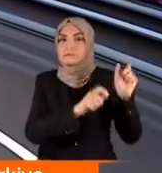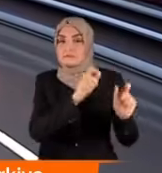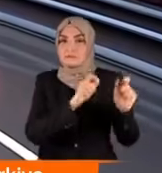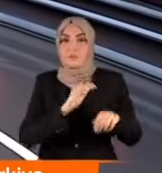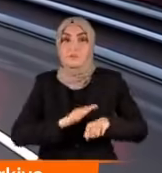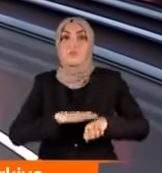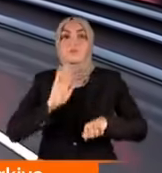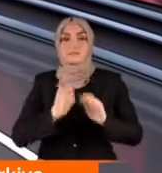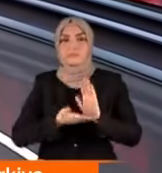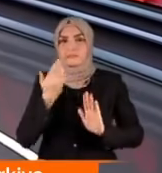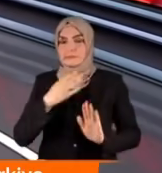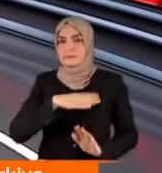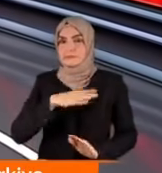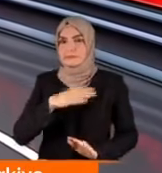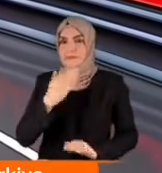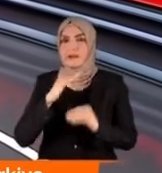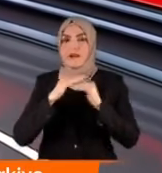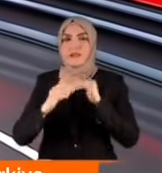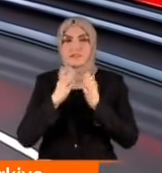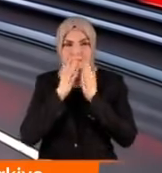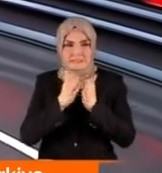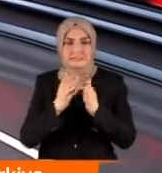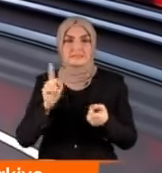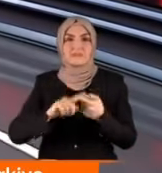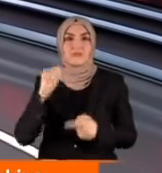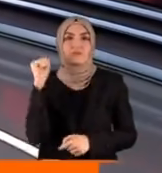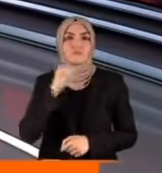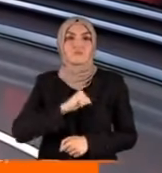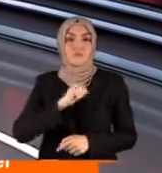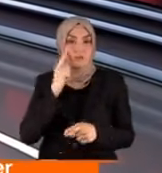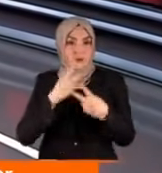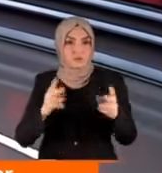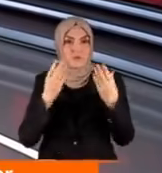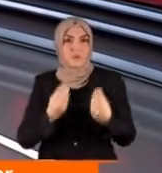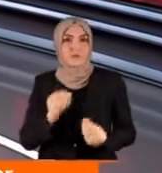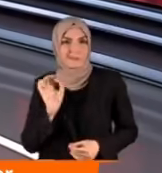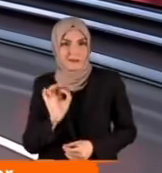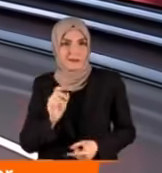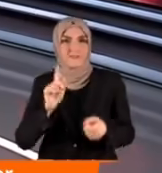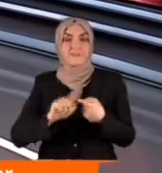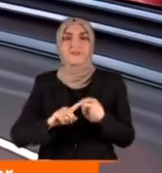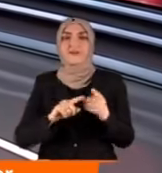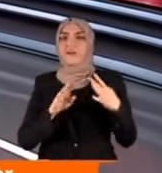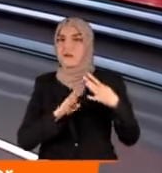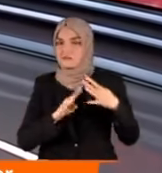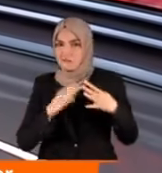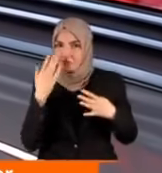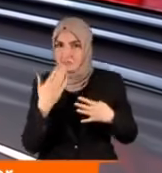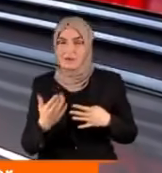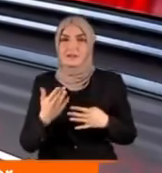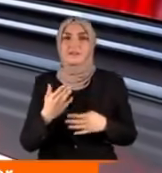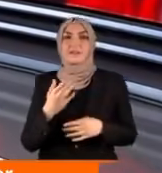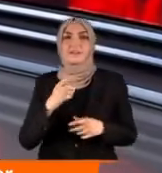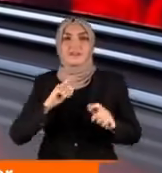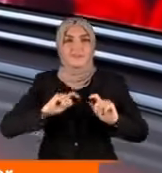dokunulmazlığının kaldırılması istenmişti halkı kin ve düşmanlığa alenen tahrik ve aşağılama iftira ve hakaret